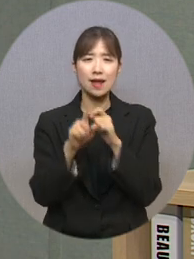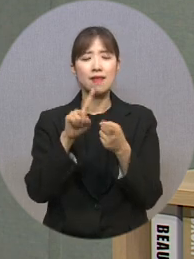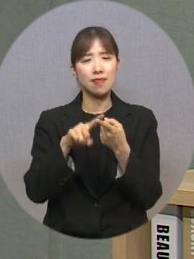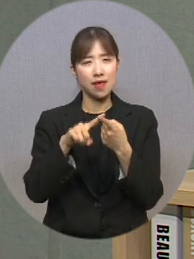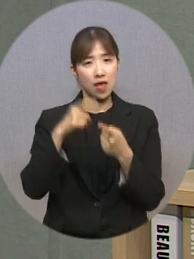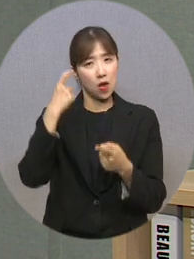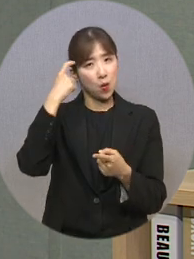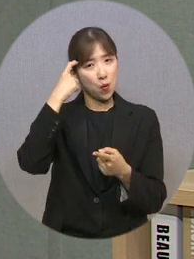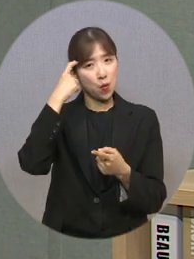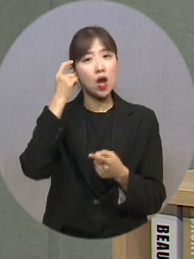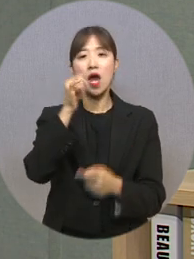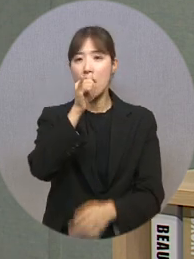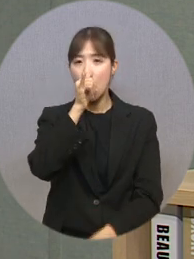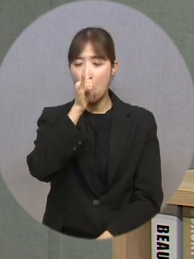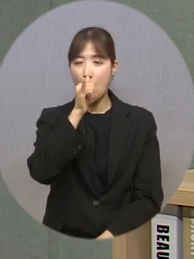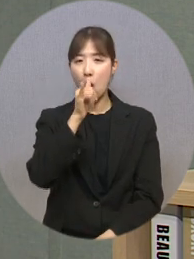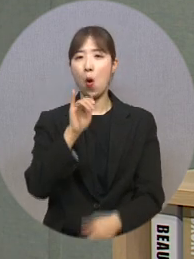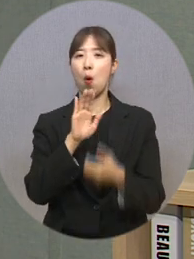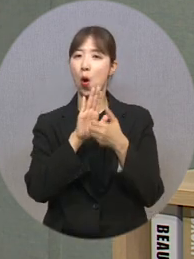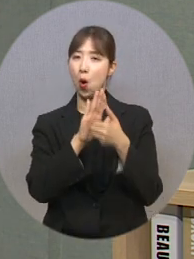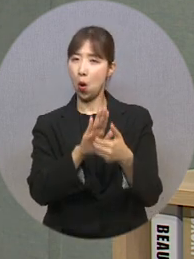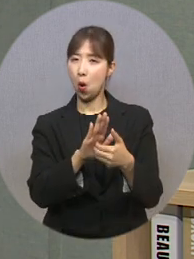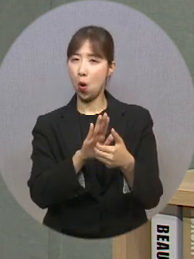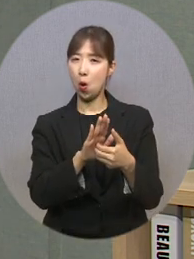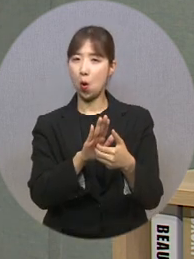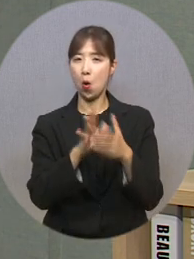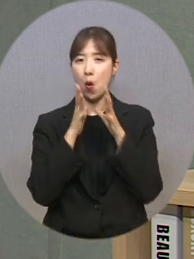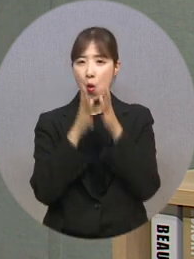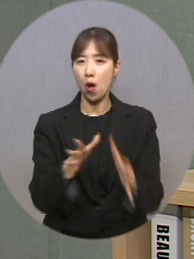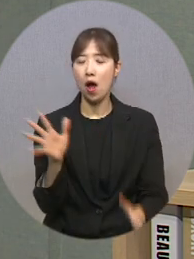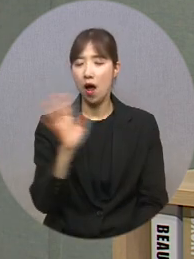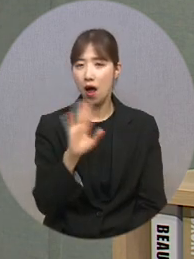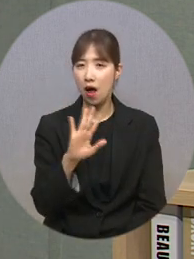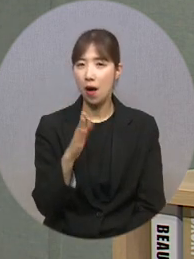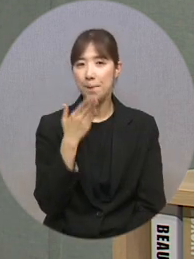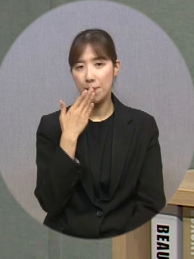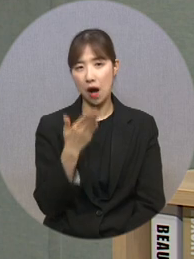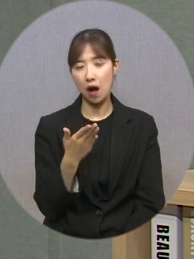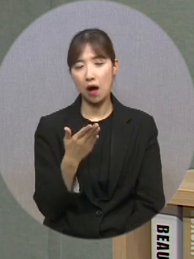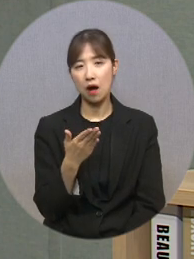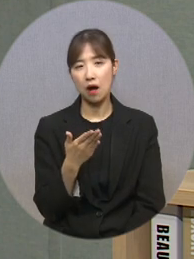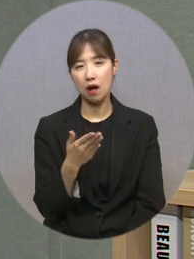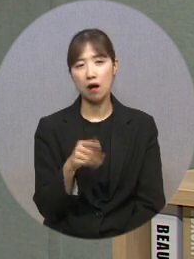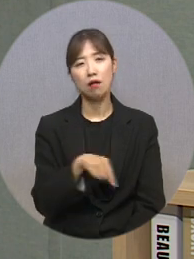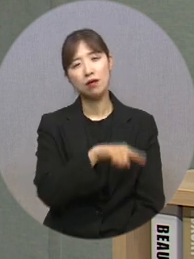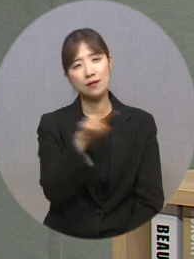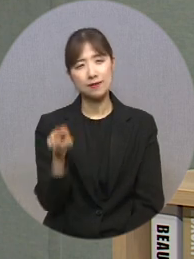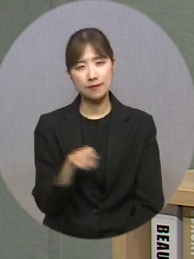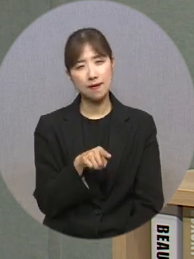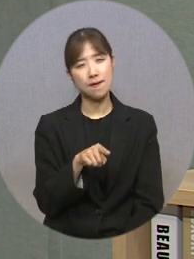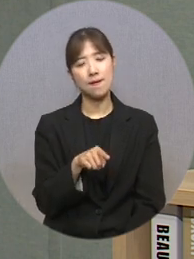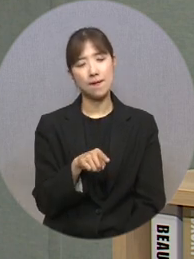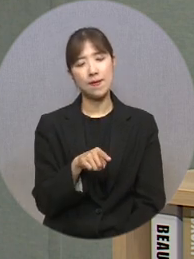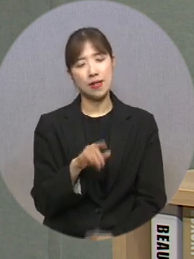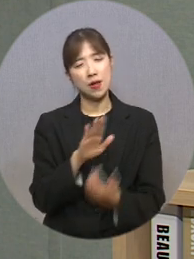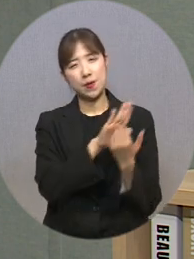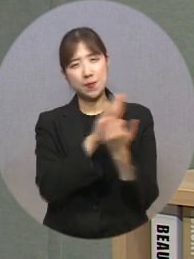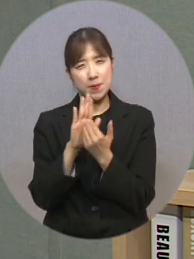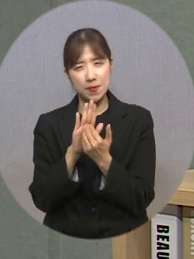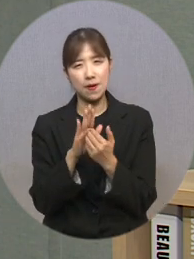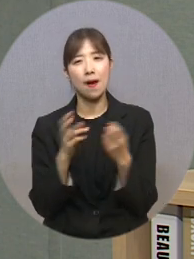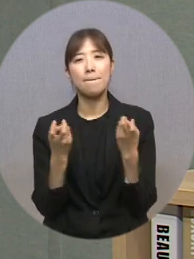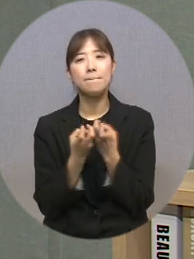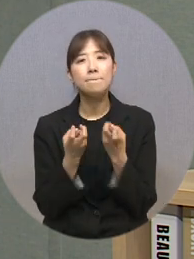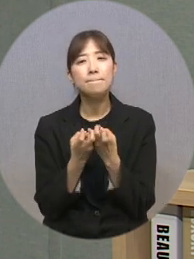상식이 있으면은 예, 예. 좀 사기를 당하지 않는 예. 그런 경우가 있는데 예. 그런 것을 대비해서